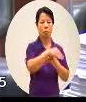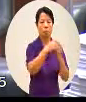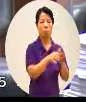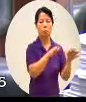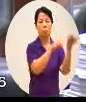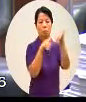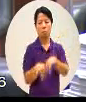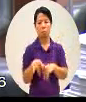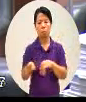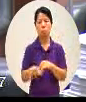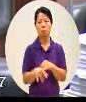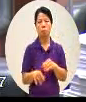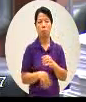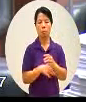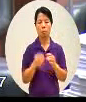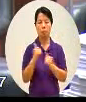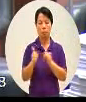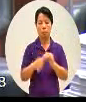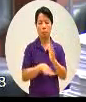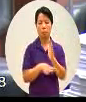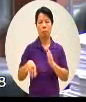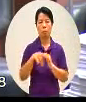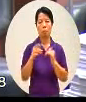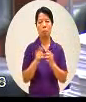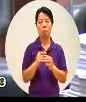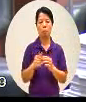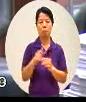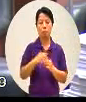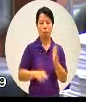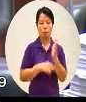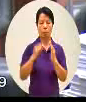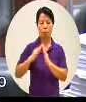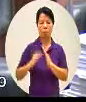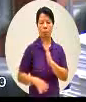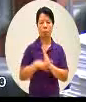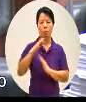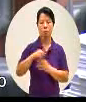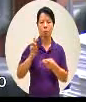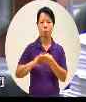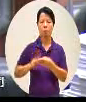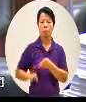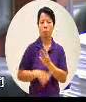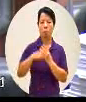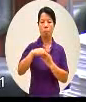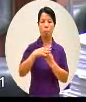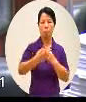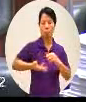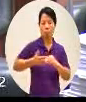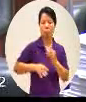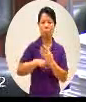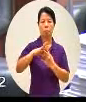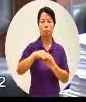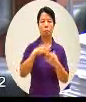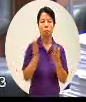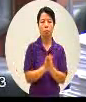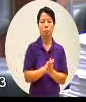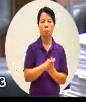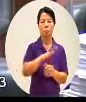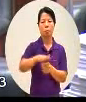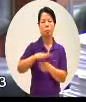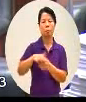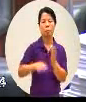永安工业区啦，永安的一挂百姓的厝啦、田啦、温啦，拢中受遭